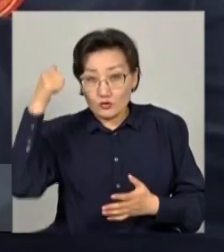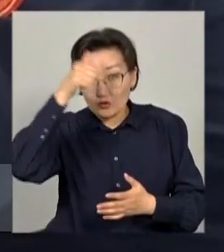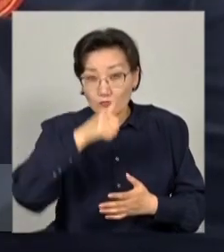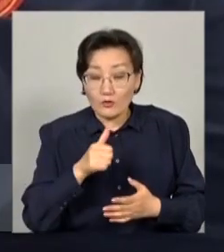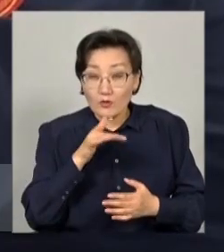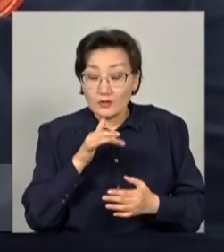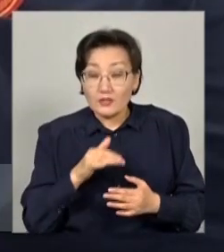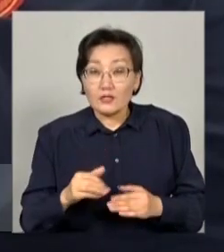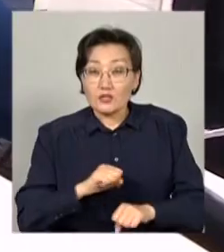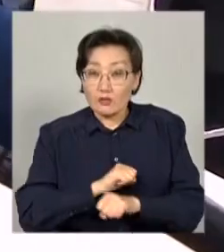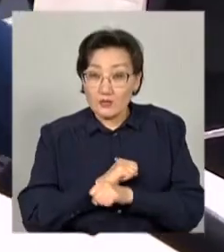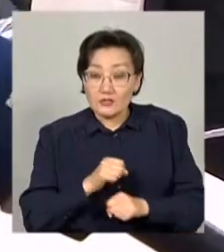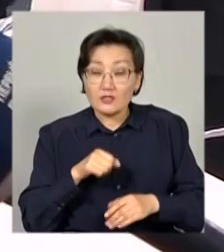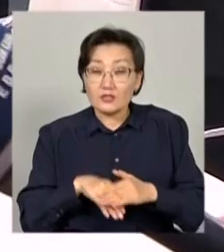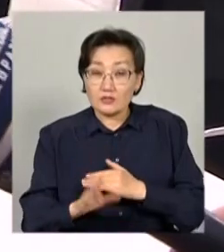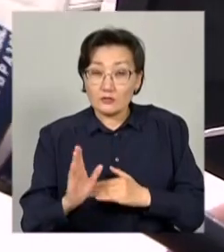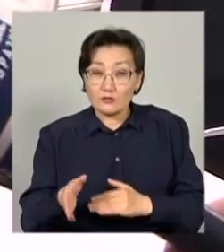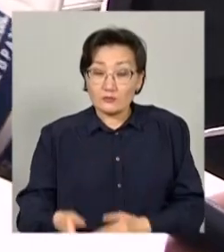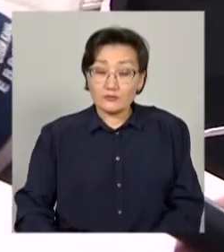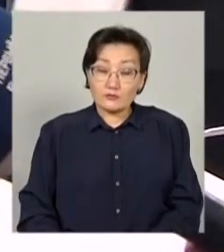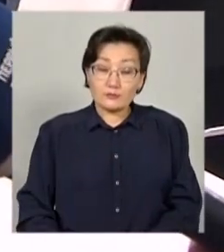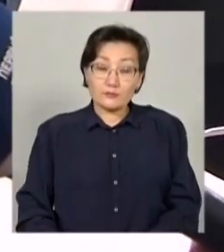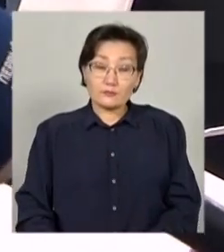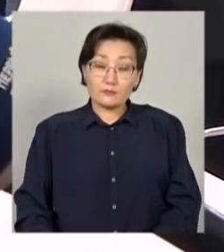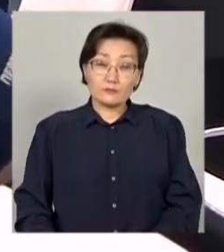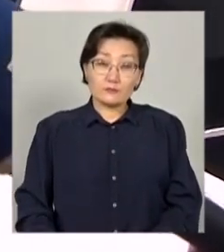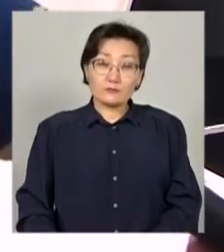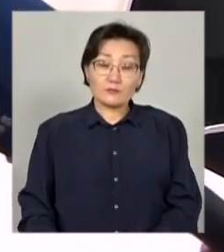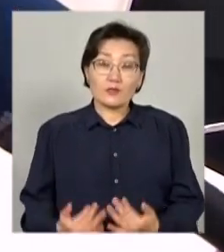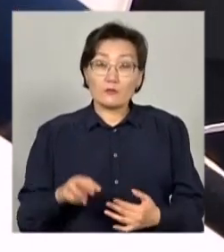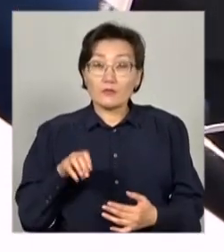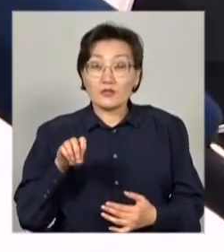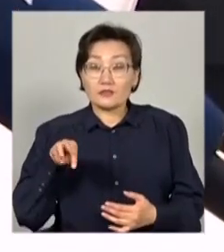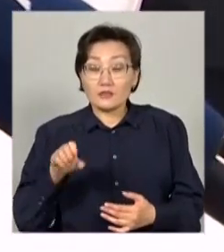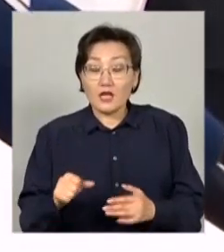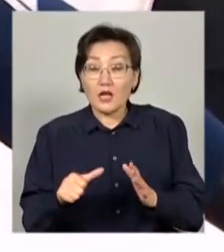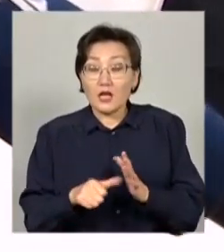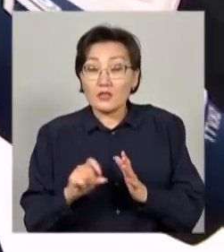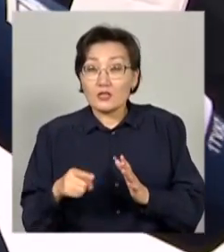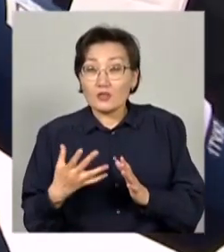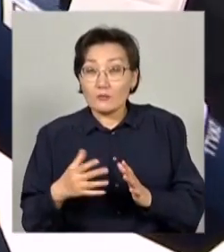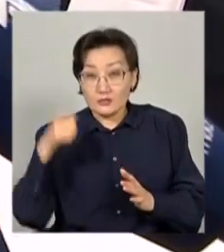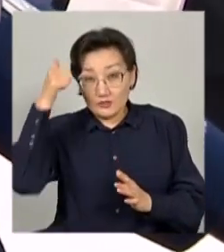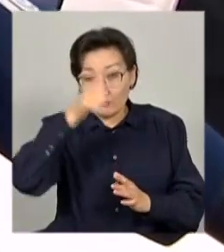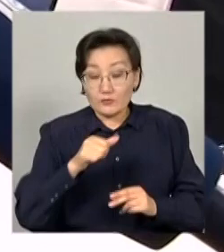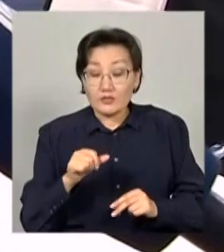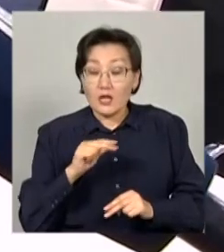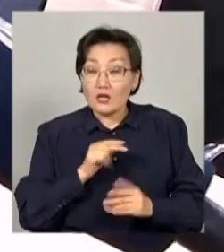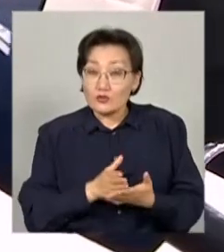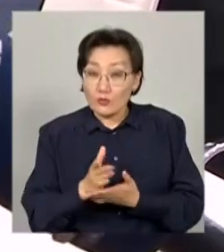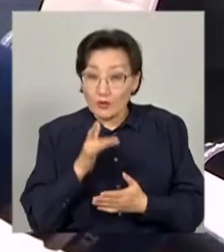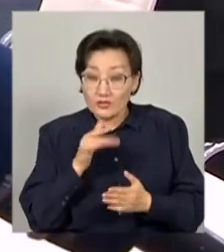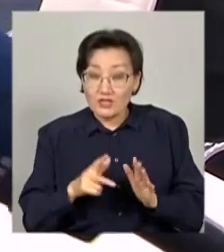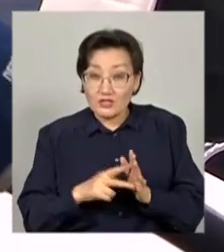демалысқа шығады екен. Вот она сейчас выезжала. Мирта қазір 6,5 жаста, ал қызмет уақыты 8 жыл.